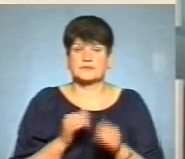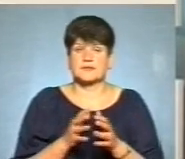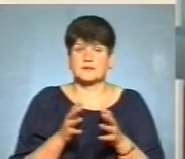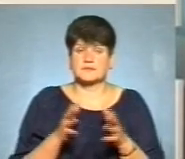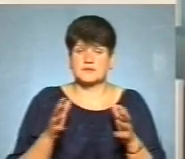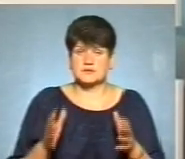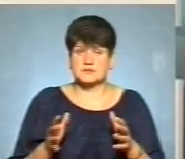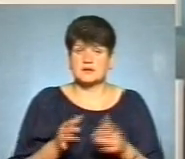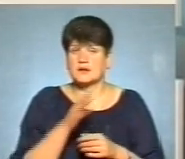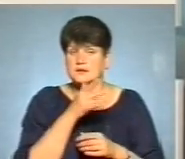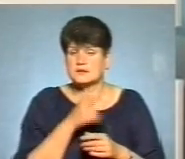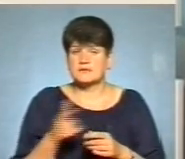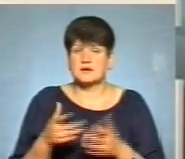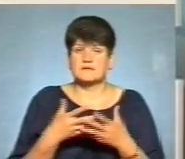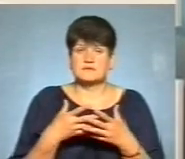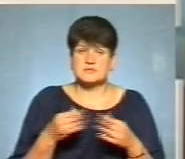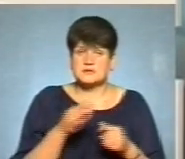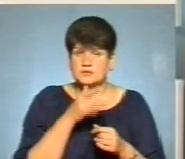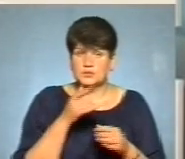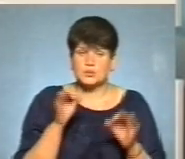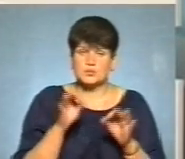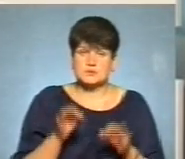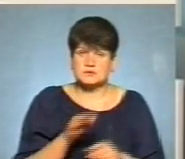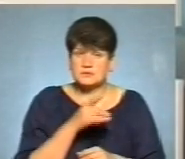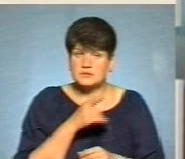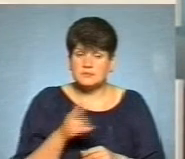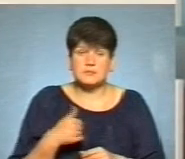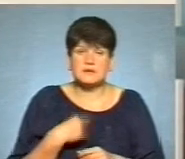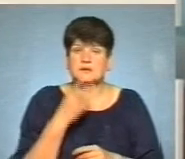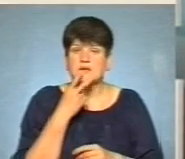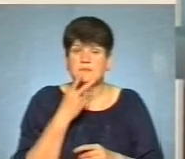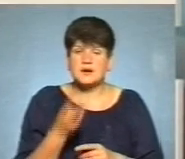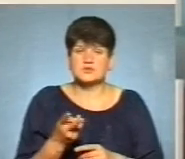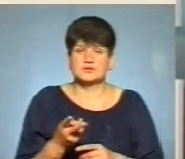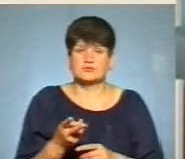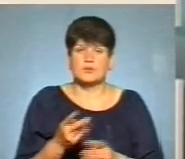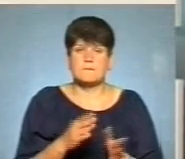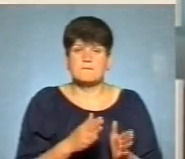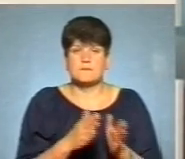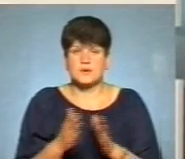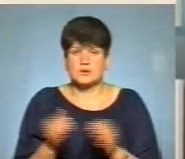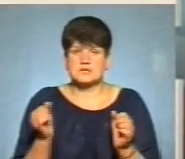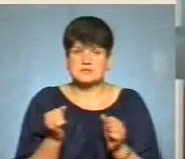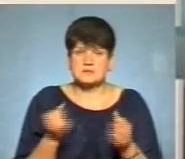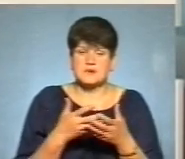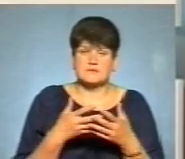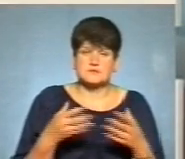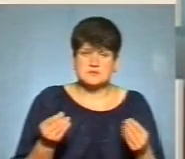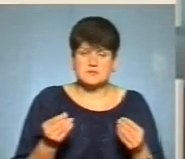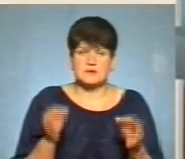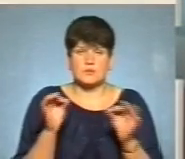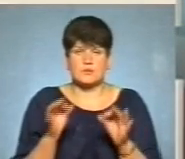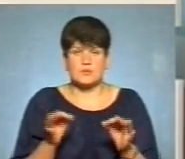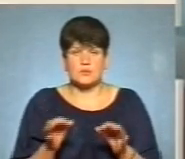тривалість весняного періоду, осіннього періоду. Тобто ми не бачимо таких різких переходів від зими до весни, від осені